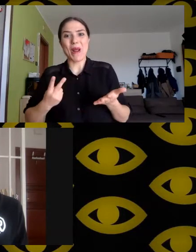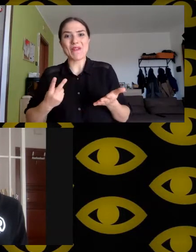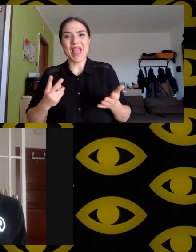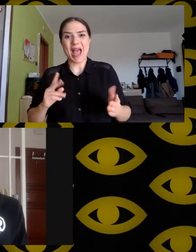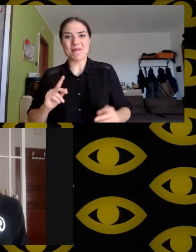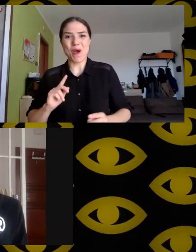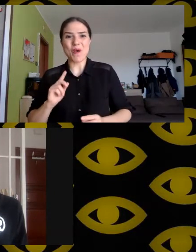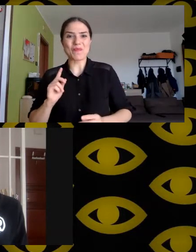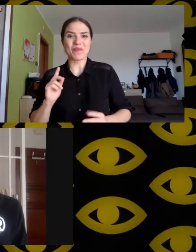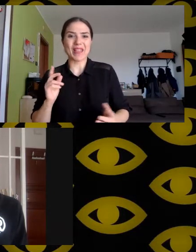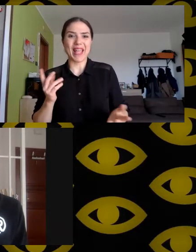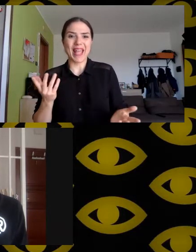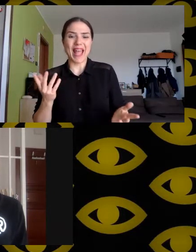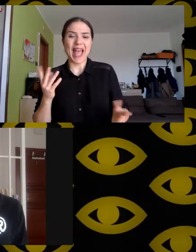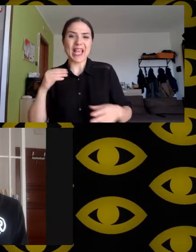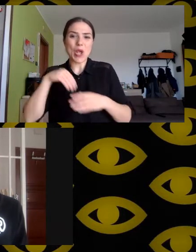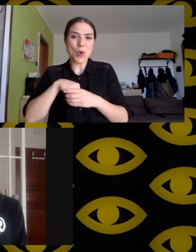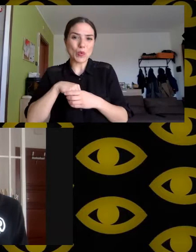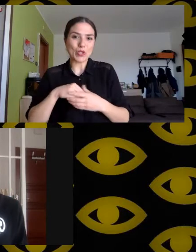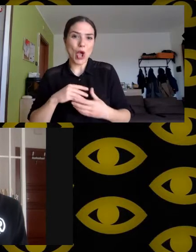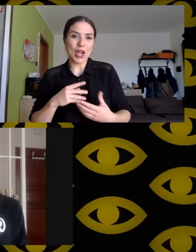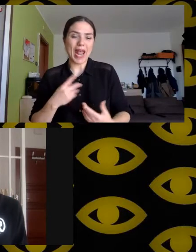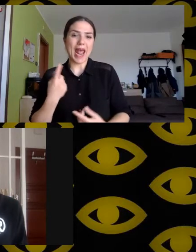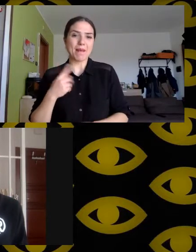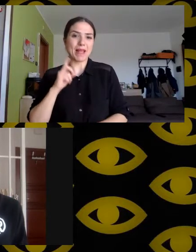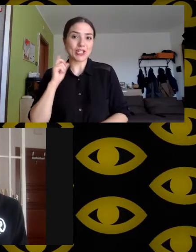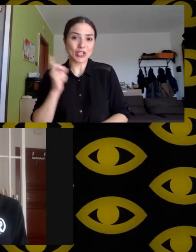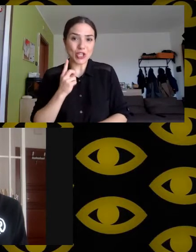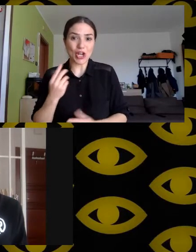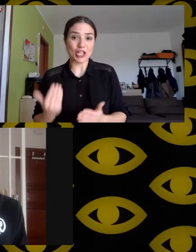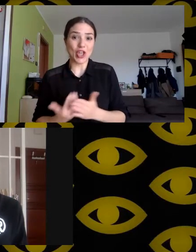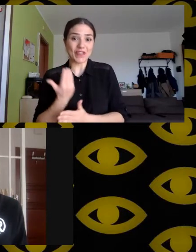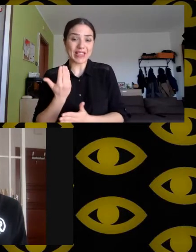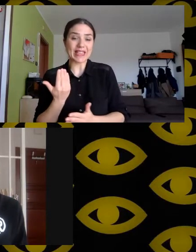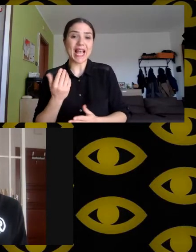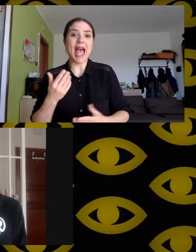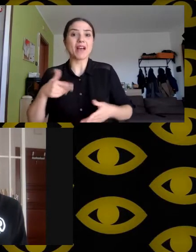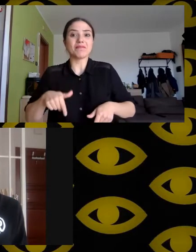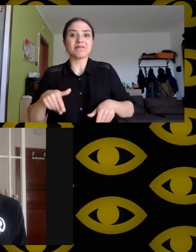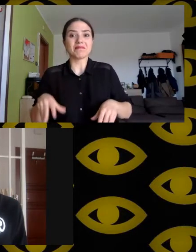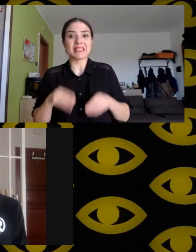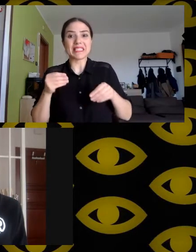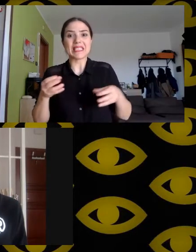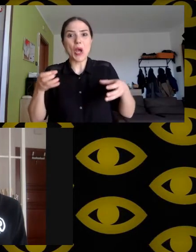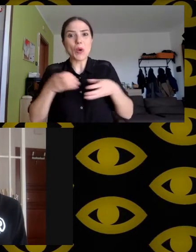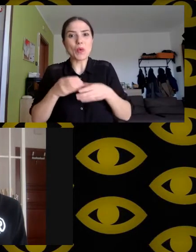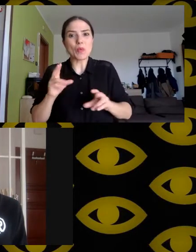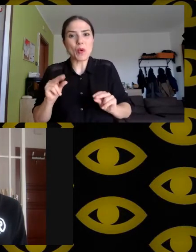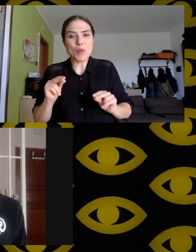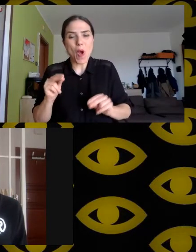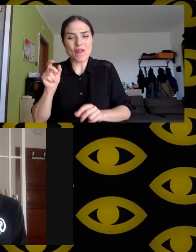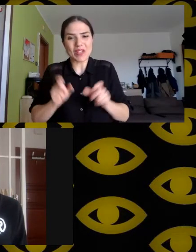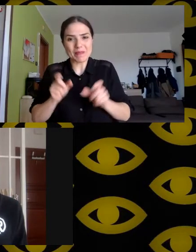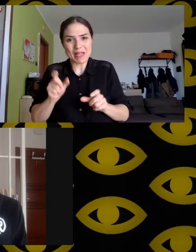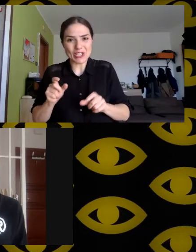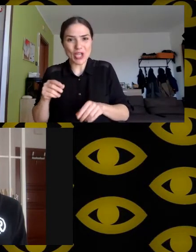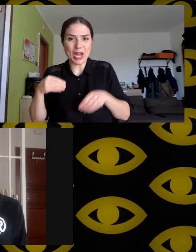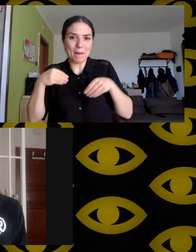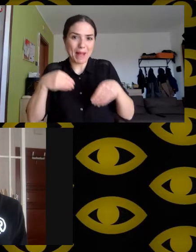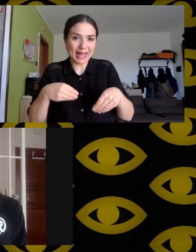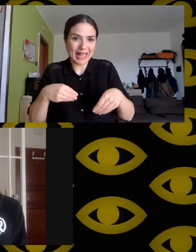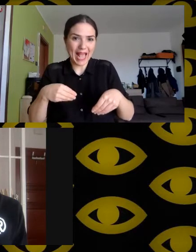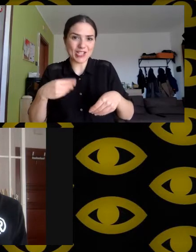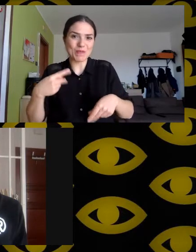differita, al momento siamo un bel gruzzolo di persone, un bel gruppetto che ti seguiremo la tua storia, ci faremo